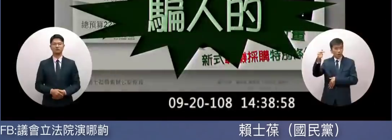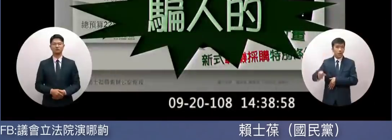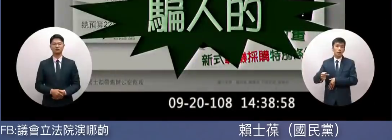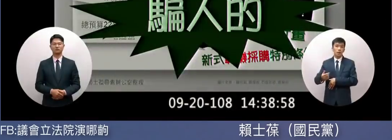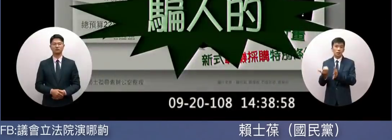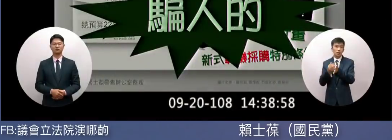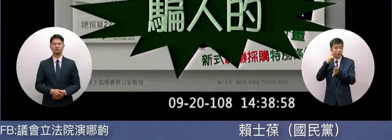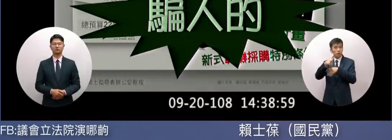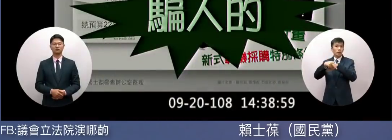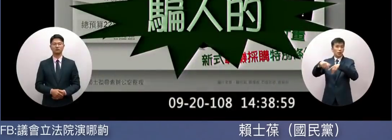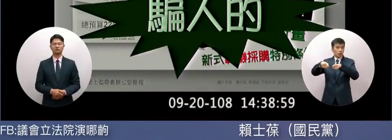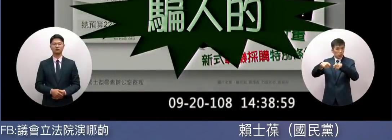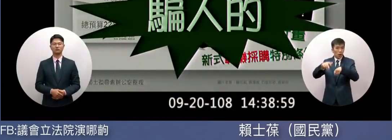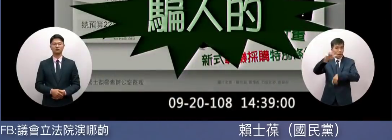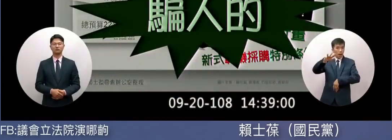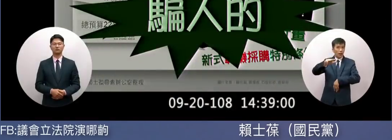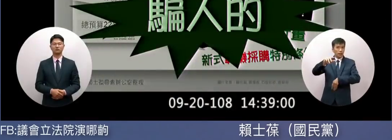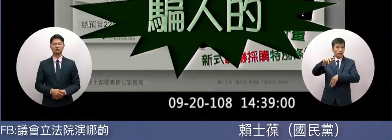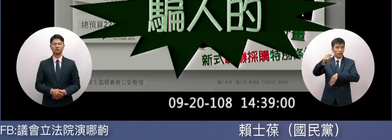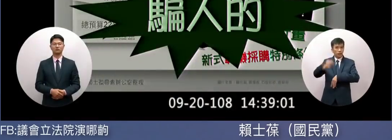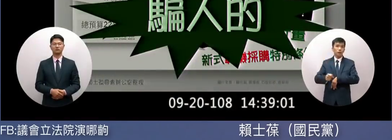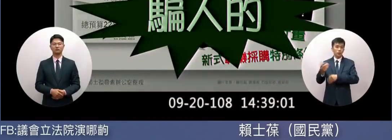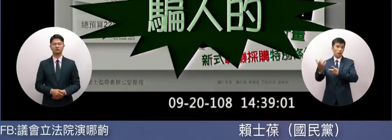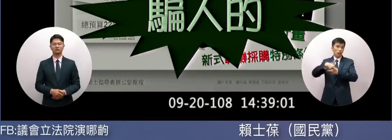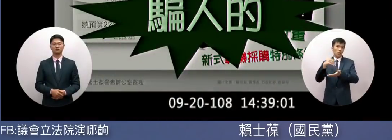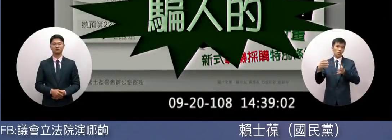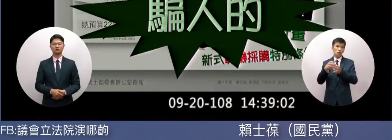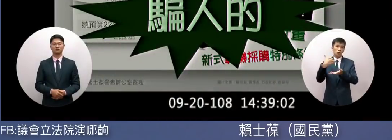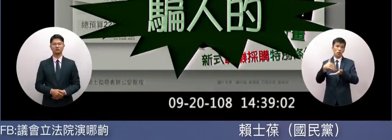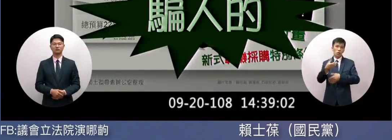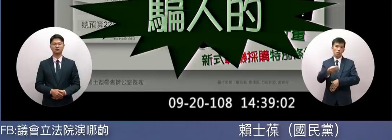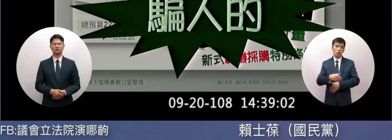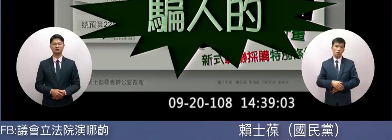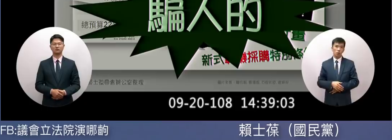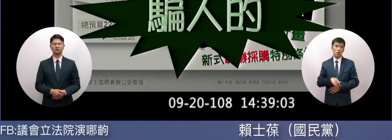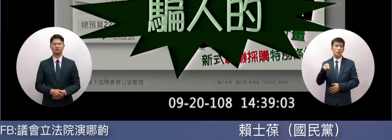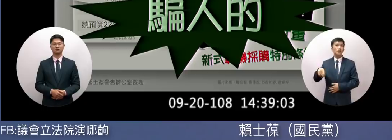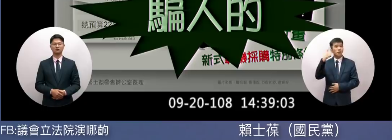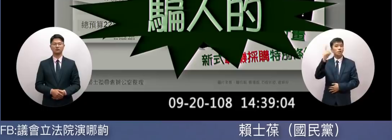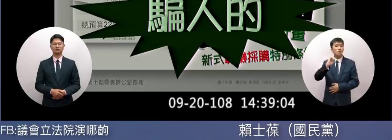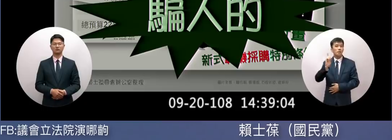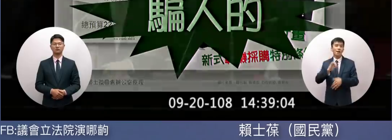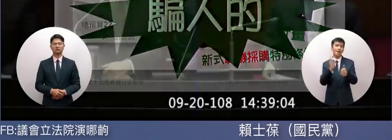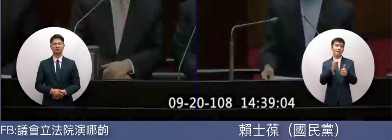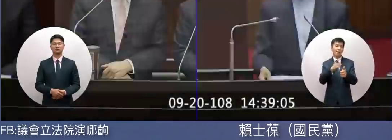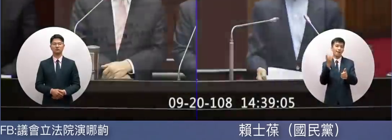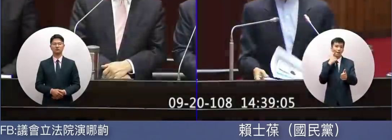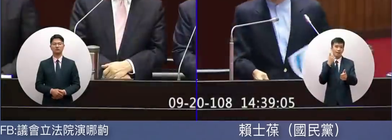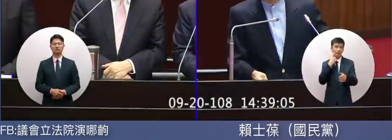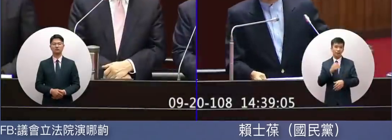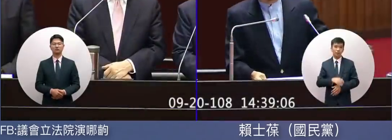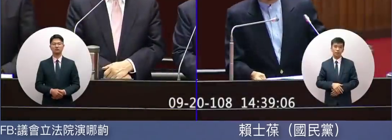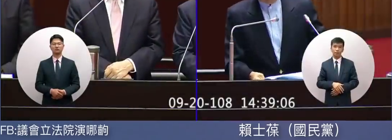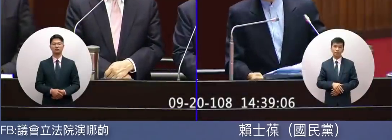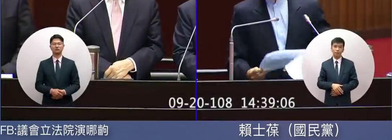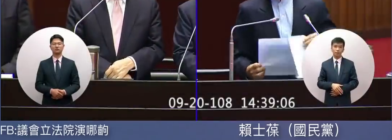划8000多亿没有纳进来这里面，所以这个叫做骗人的。第二个，请看第二页